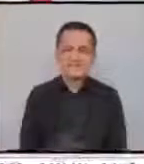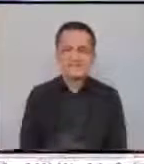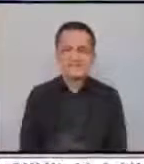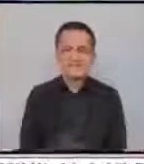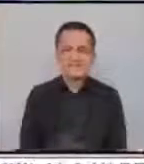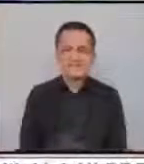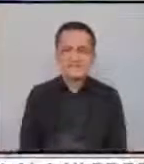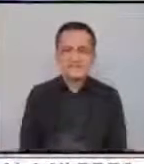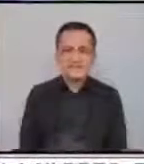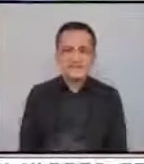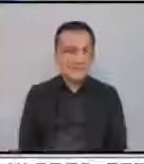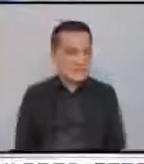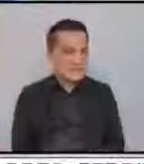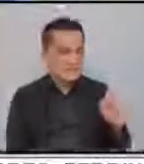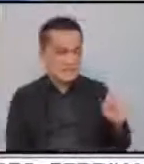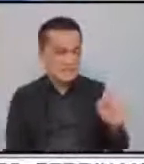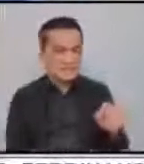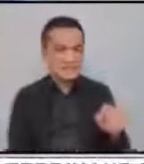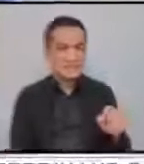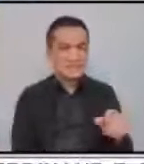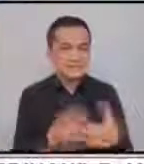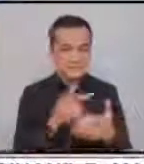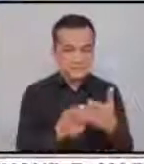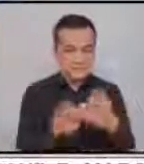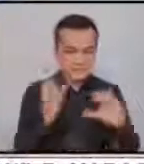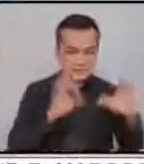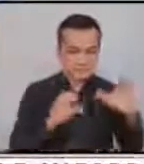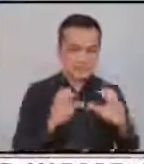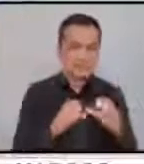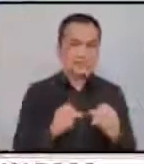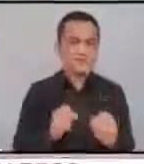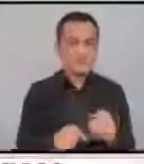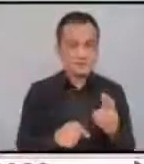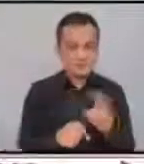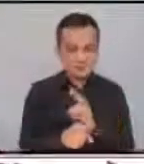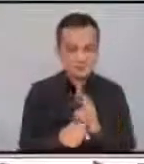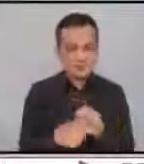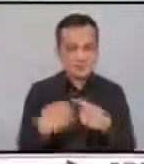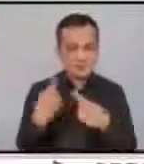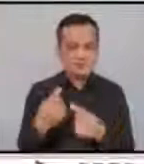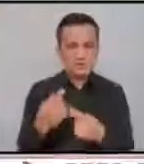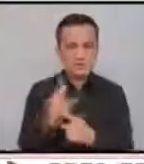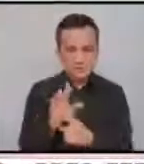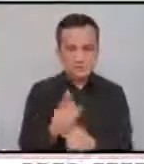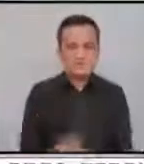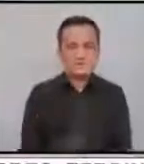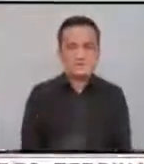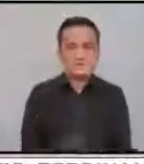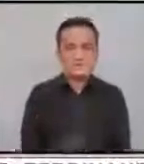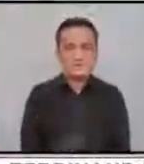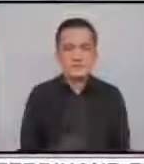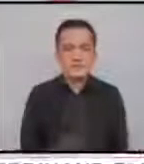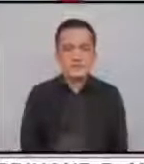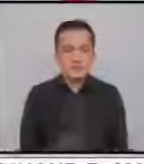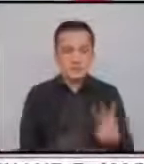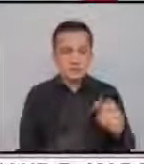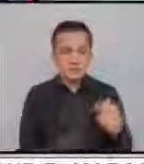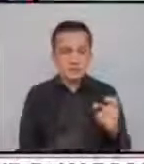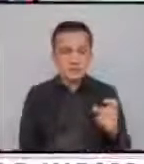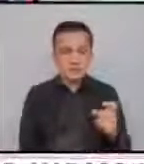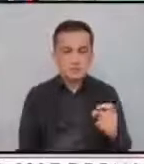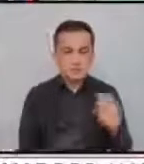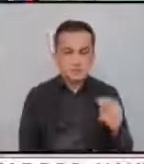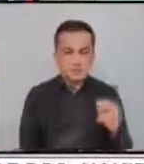Meron siyang part ng chemistry kasi magagamit mo talaga siya while doing candles. So, itong wax na to, kailangan natin ng certain temperature